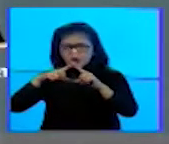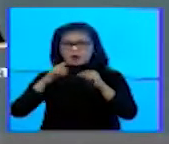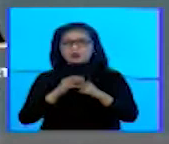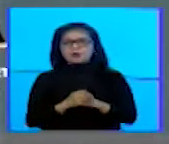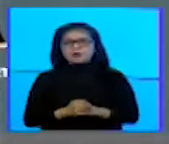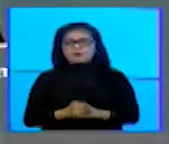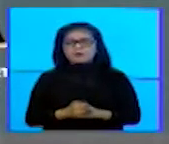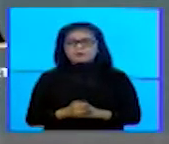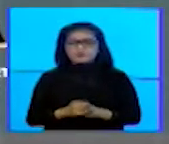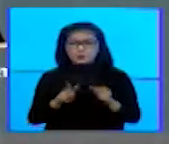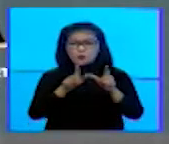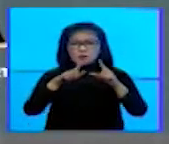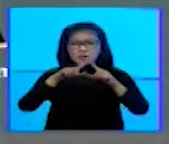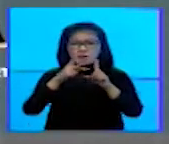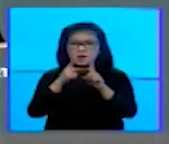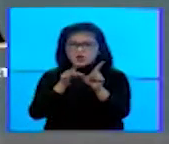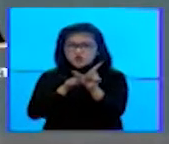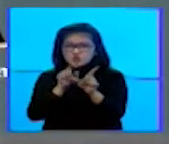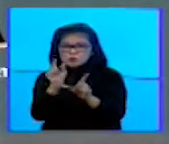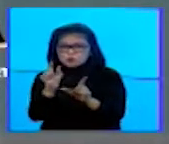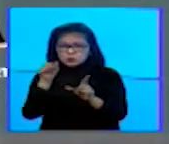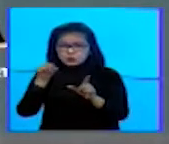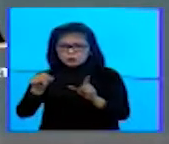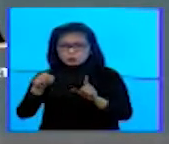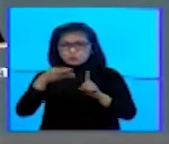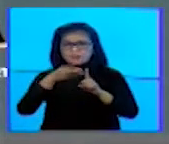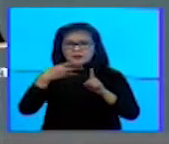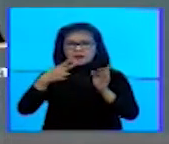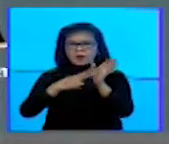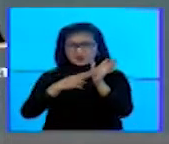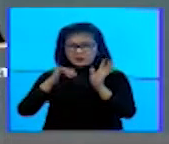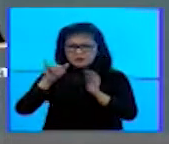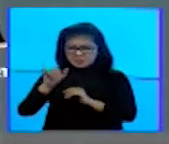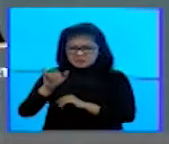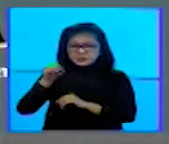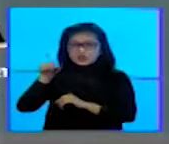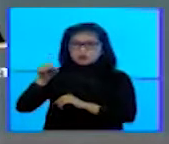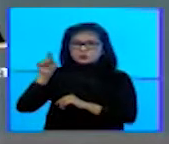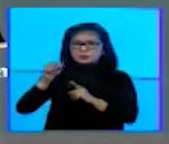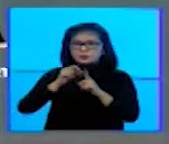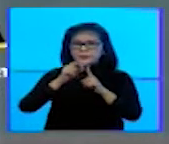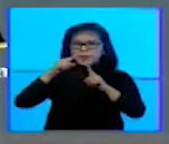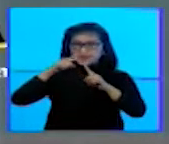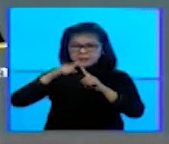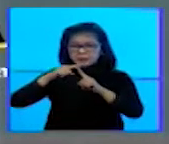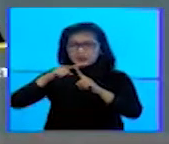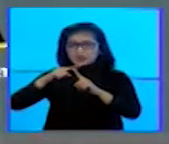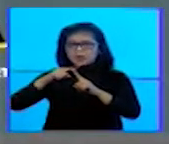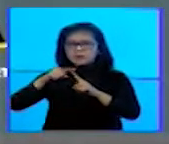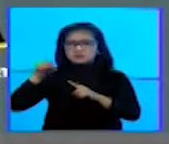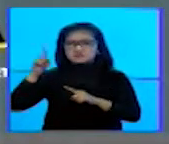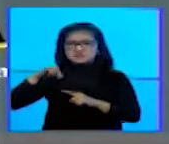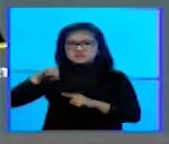Alam Mineral TBK. Beni Cokro Saputro, Komisaris PT Hansen International TBK. Serta Jimmy